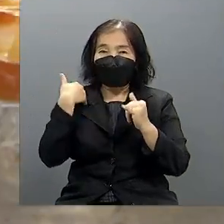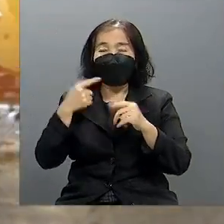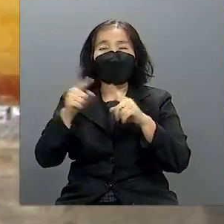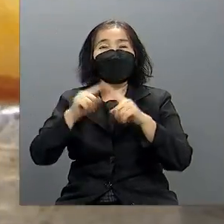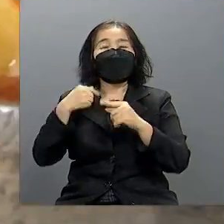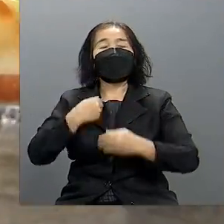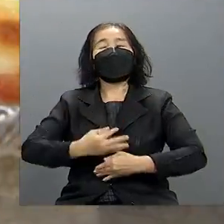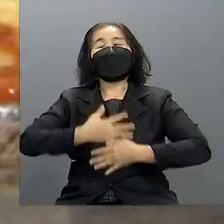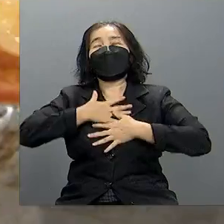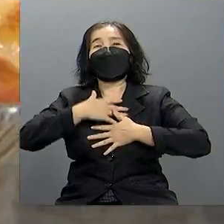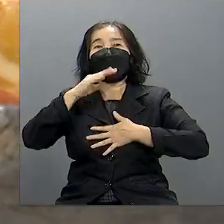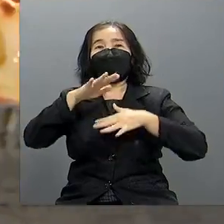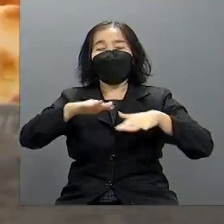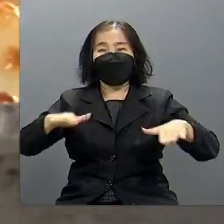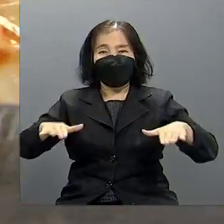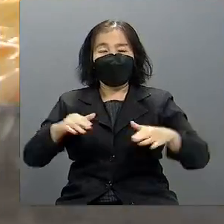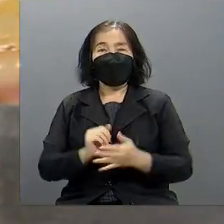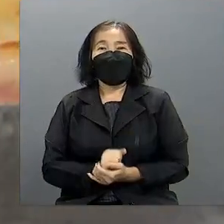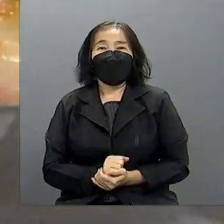เด็กๆค่ะ